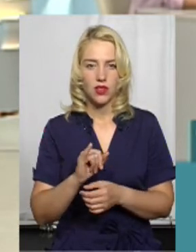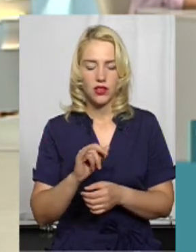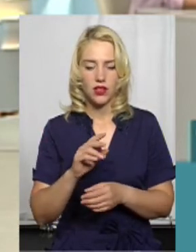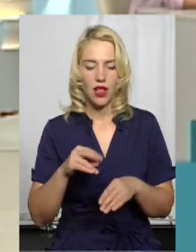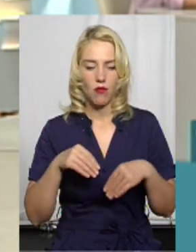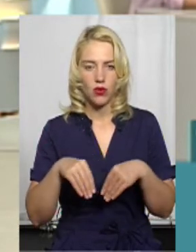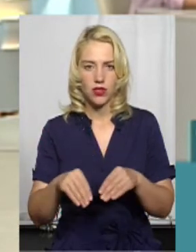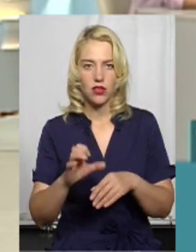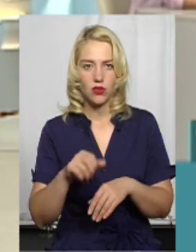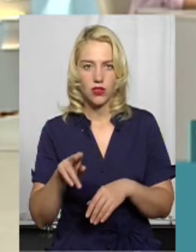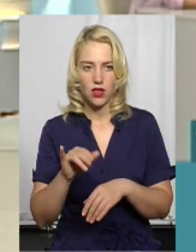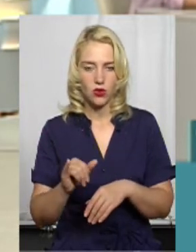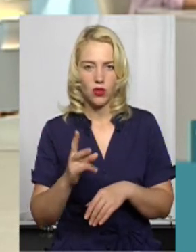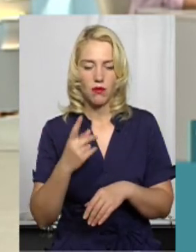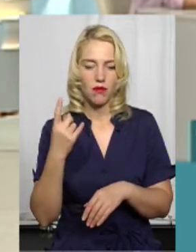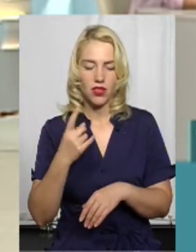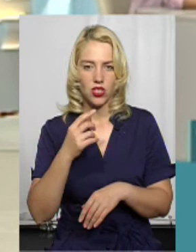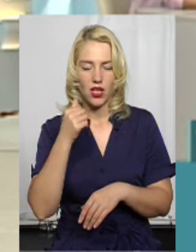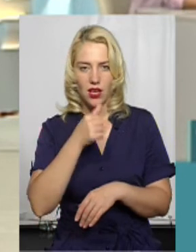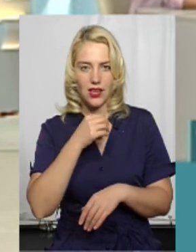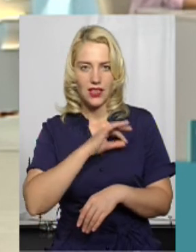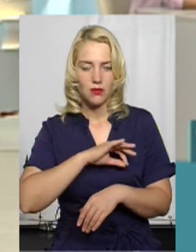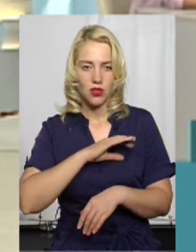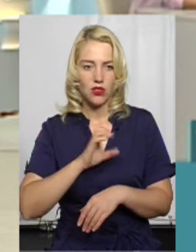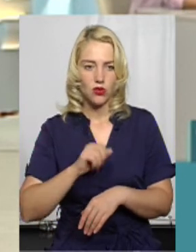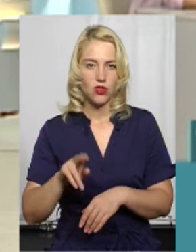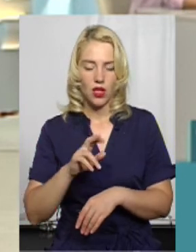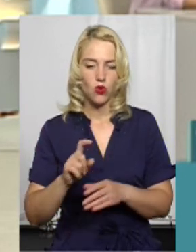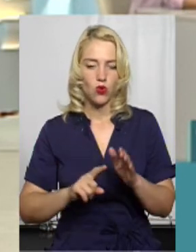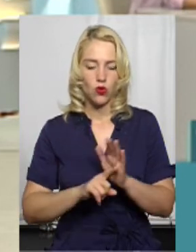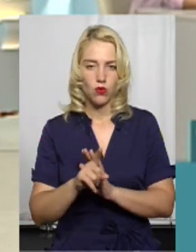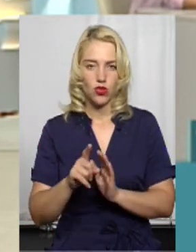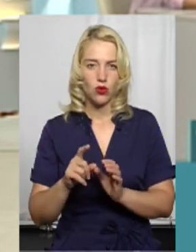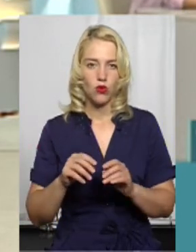і перші 5 років експлуатації саду до початку плодоношення.